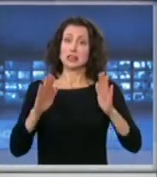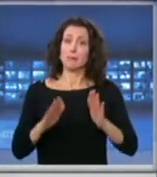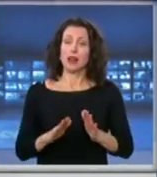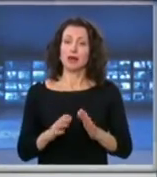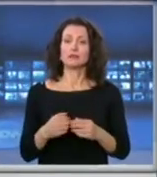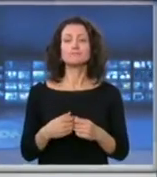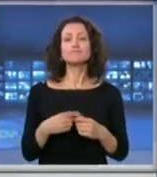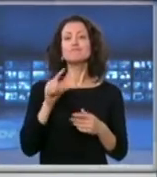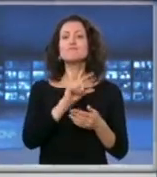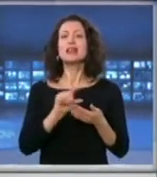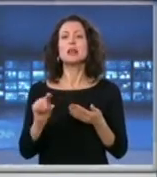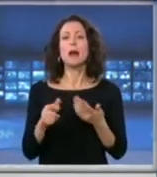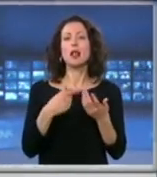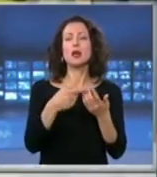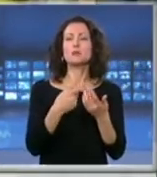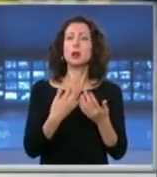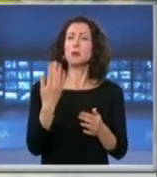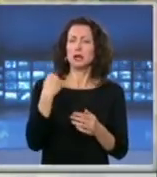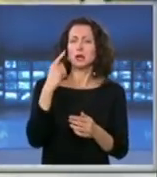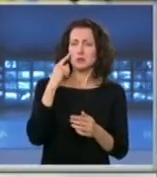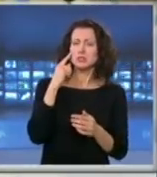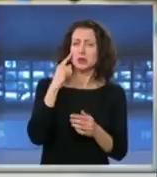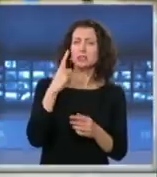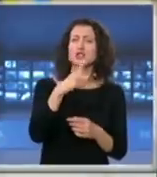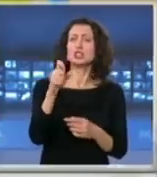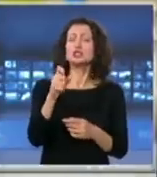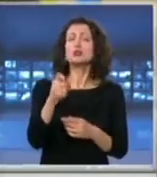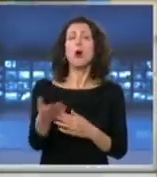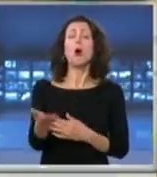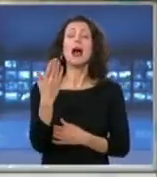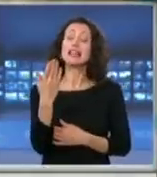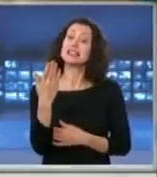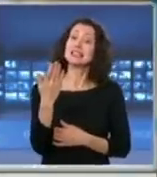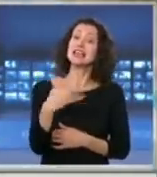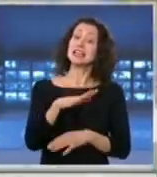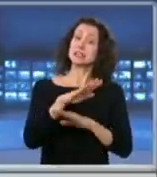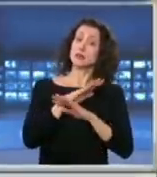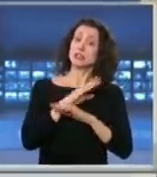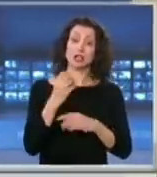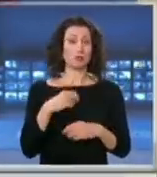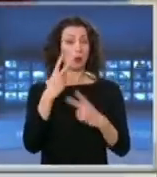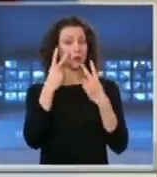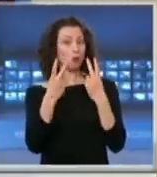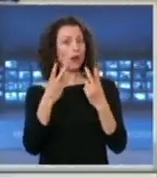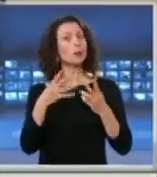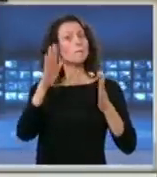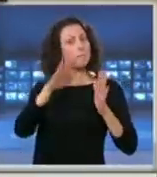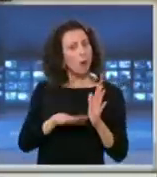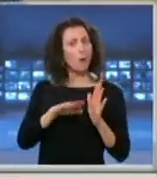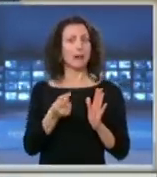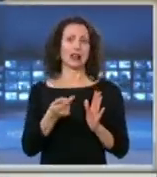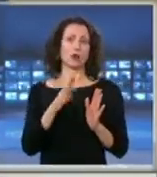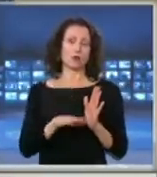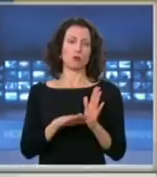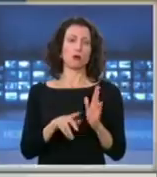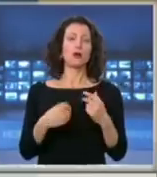Минималният брой според предвижданията беше 100 000 смъртни случая, но мисля, че ще бъдем значително под това. Трудно е да повярваш, че ако